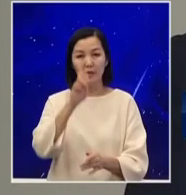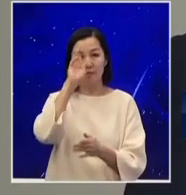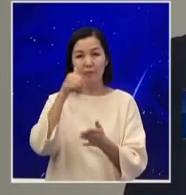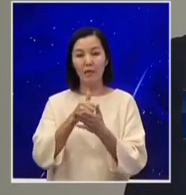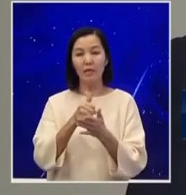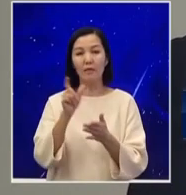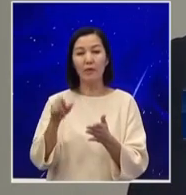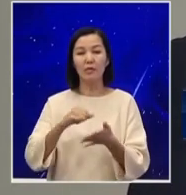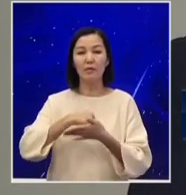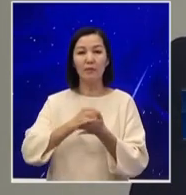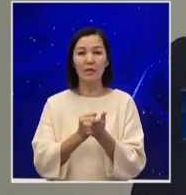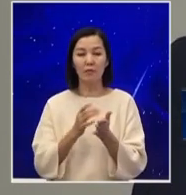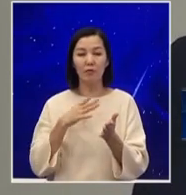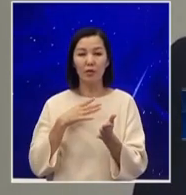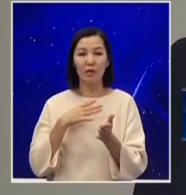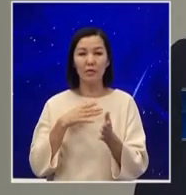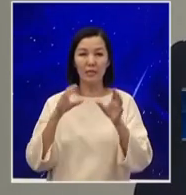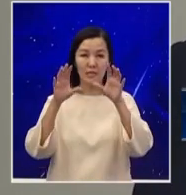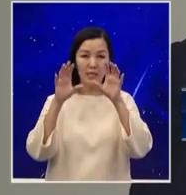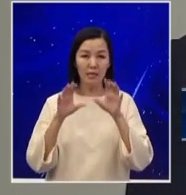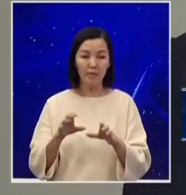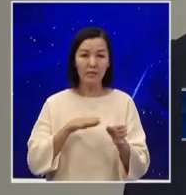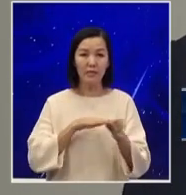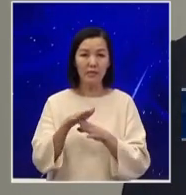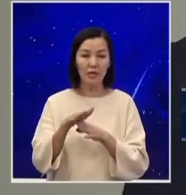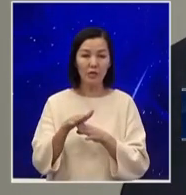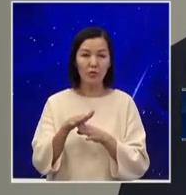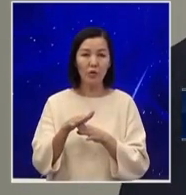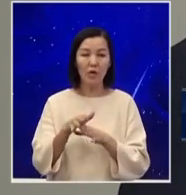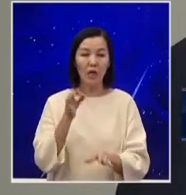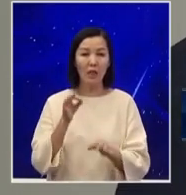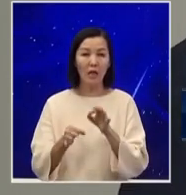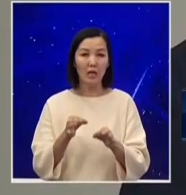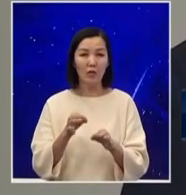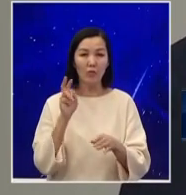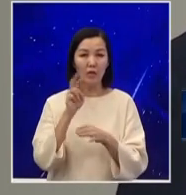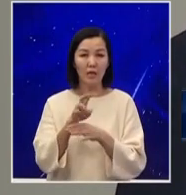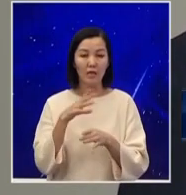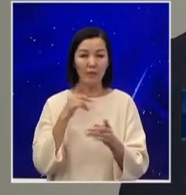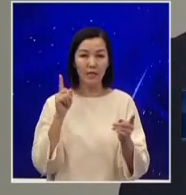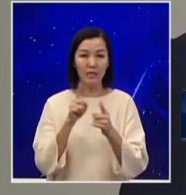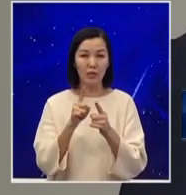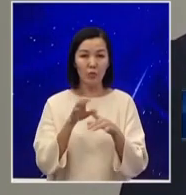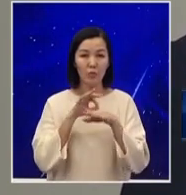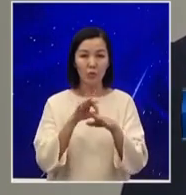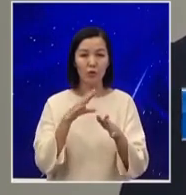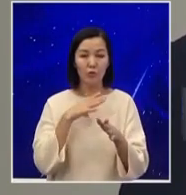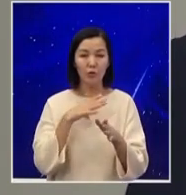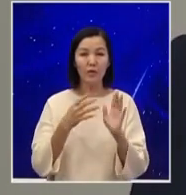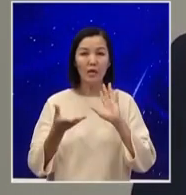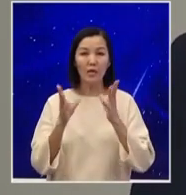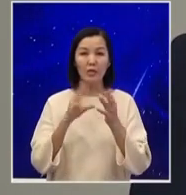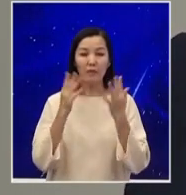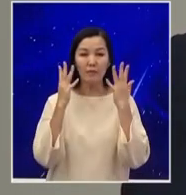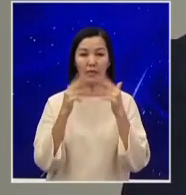халық үніне құлақ асатын мемлекет тұжырымдамасын негізінде іске асыру жайы талқылау мақсатына келіп отырмыз. Жалпы тиккана